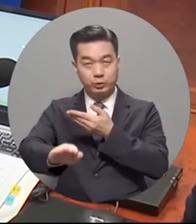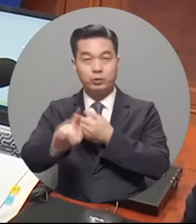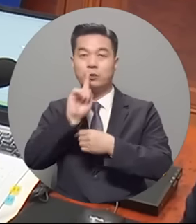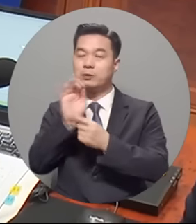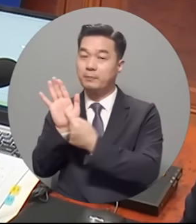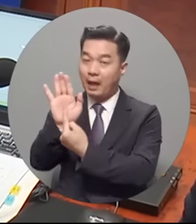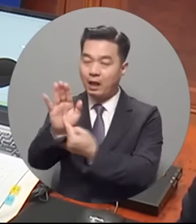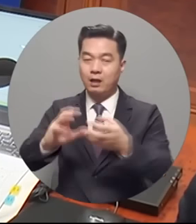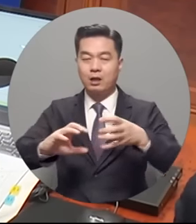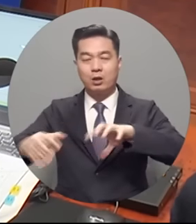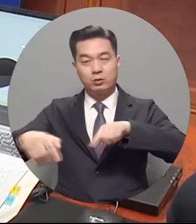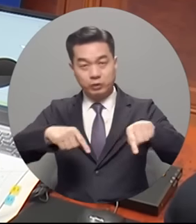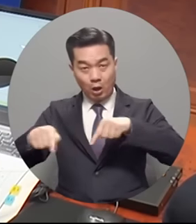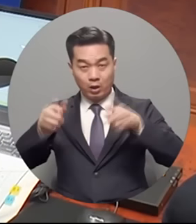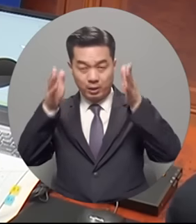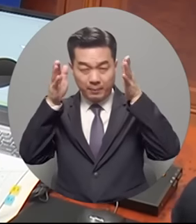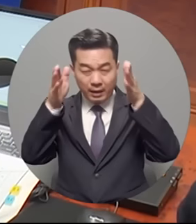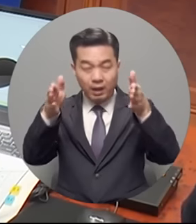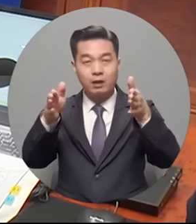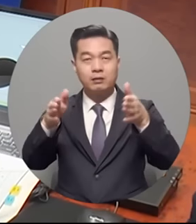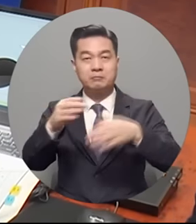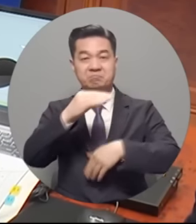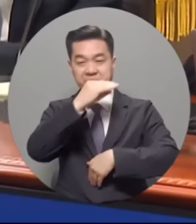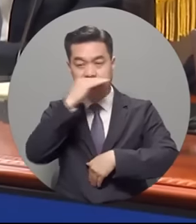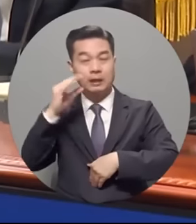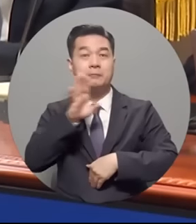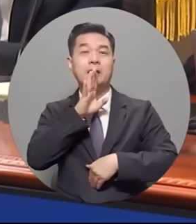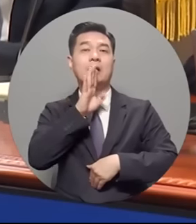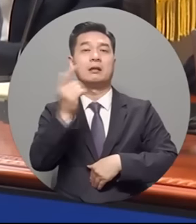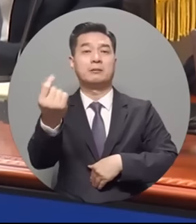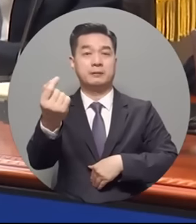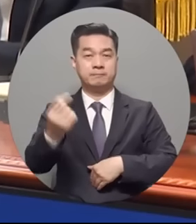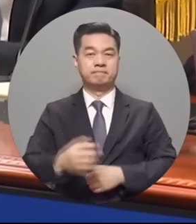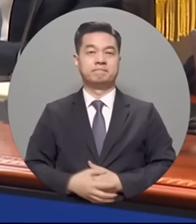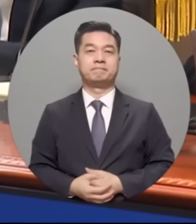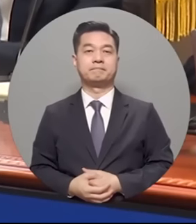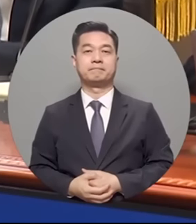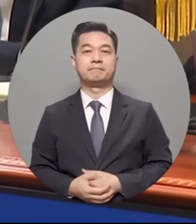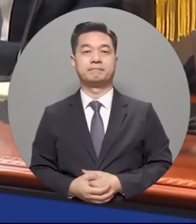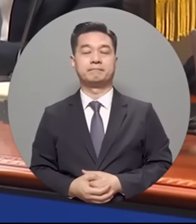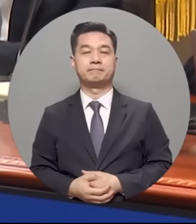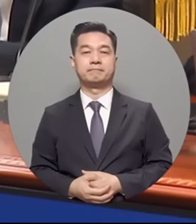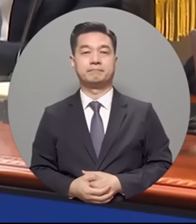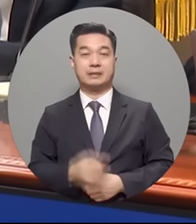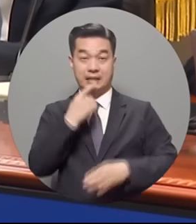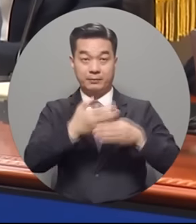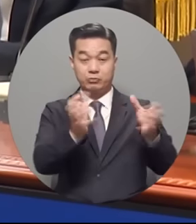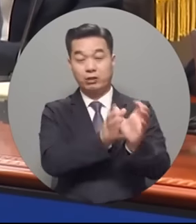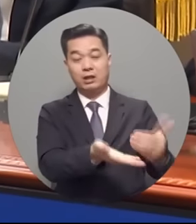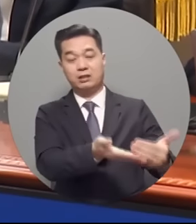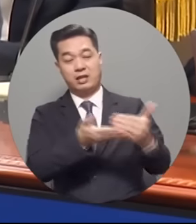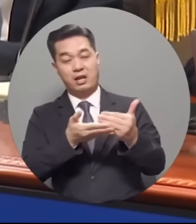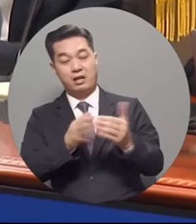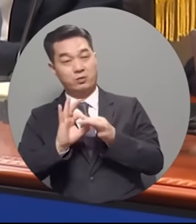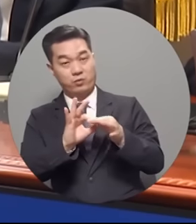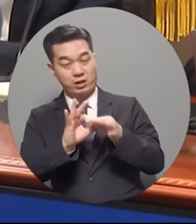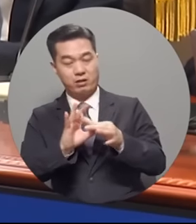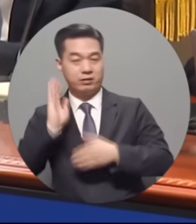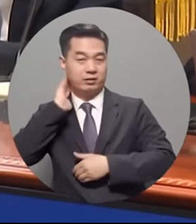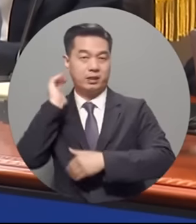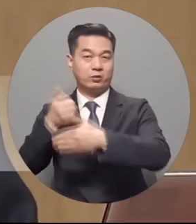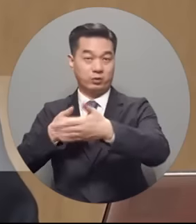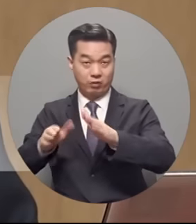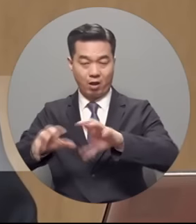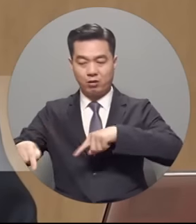국정기조 방향성은 옳다고 밝힌 바 있습니다. 민주당 제안과 관련해 대통령실 역시 국정기조